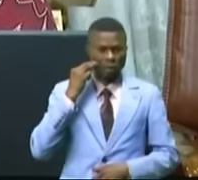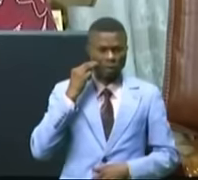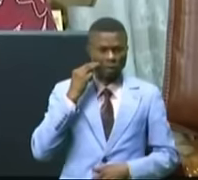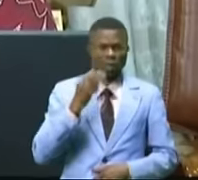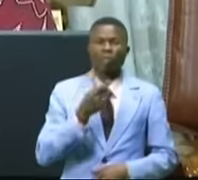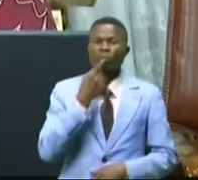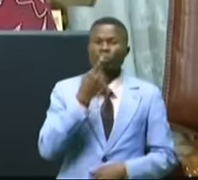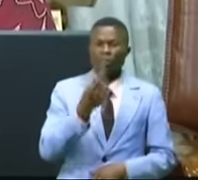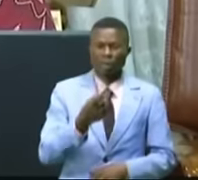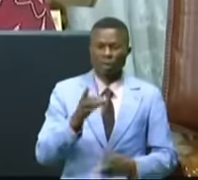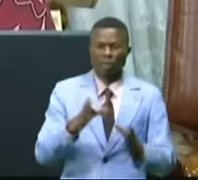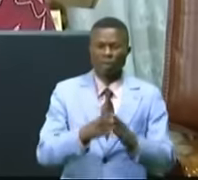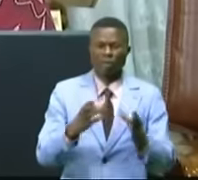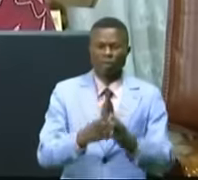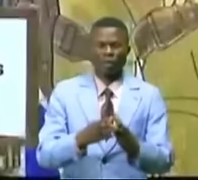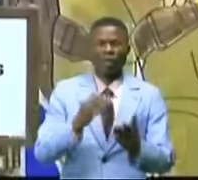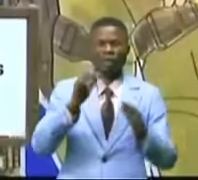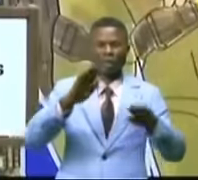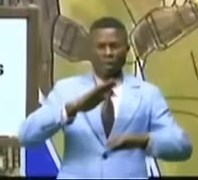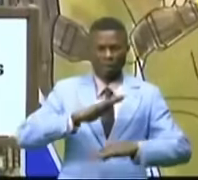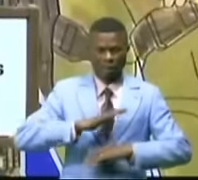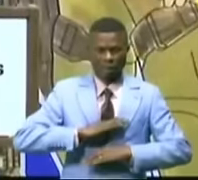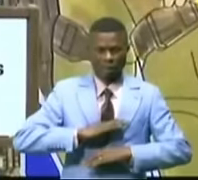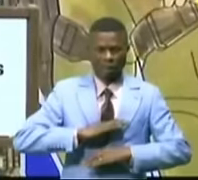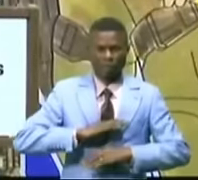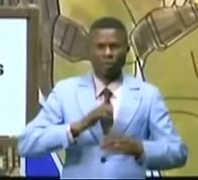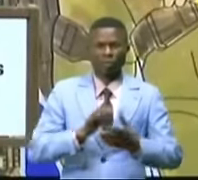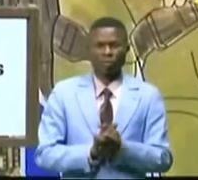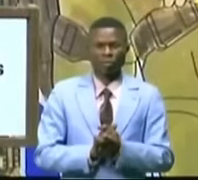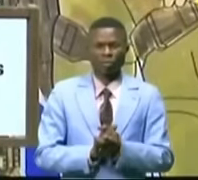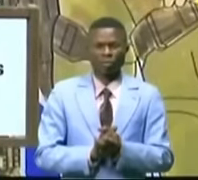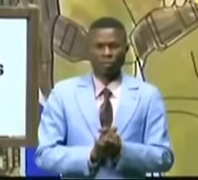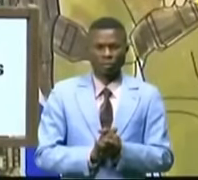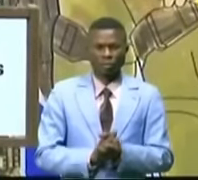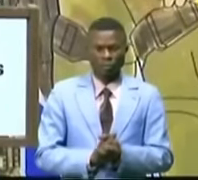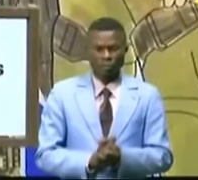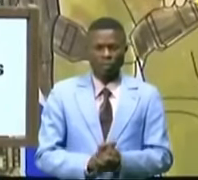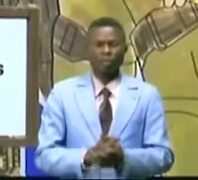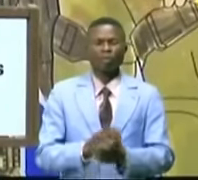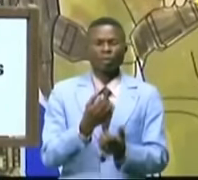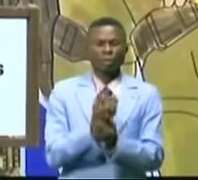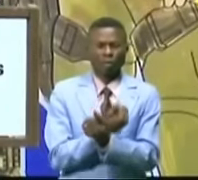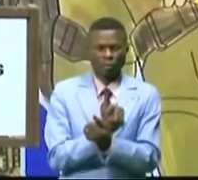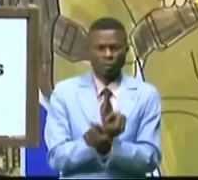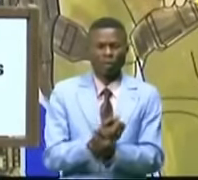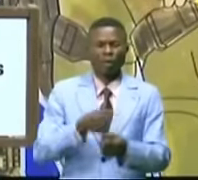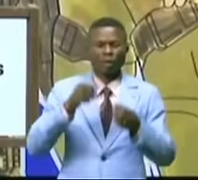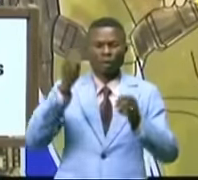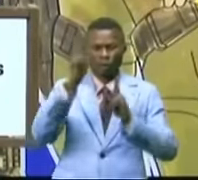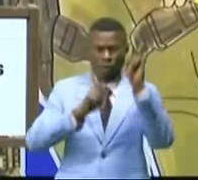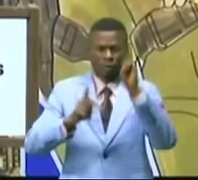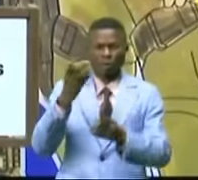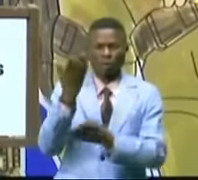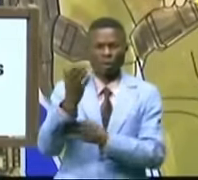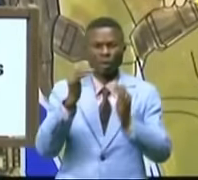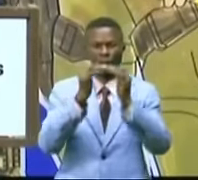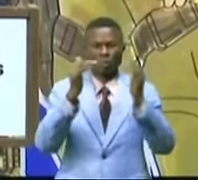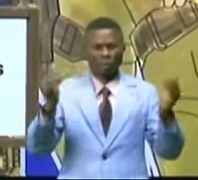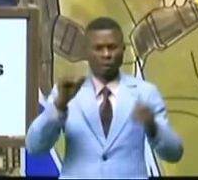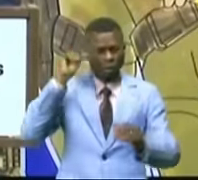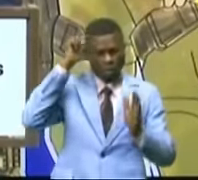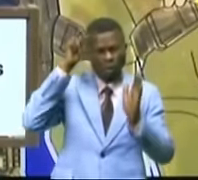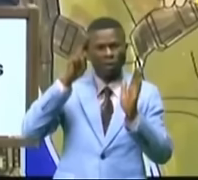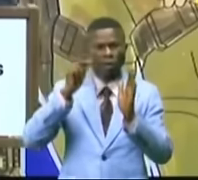a noté avec satisfaction la retenue observée par nos populations après l'appel au calme que le